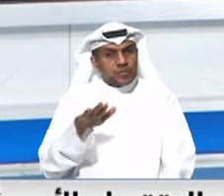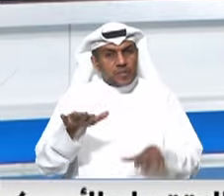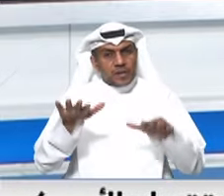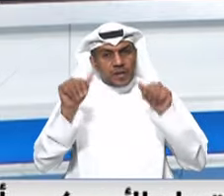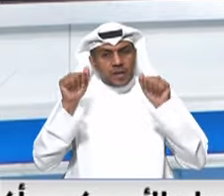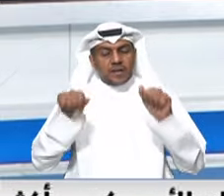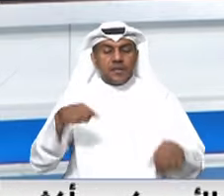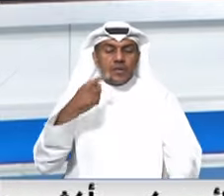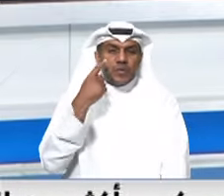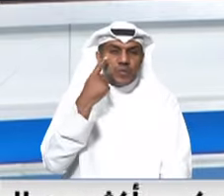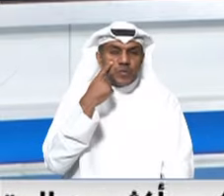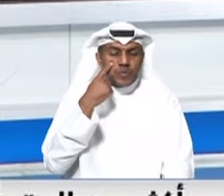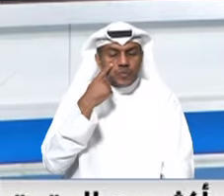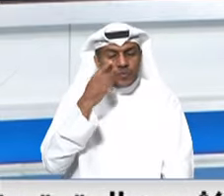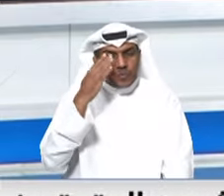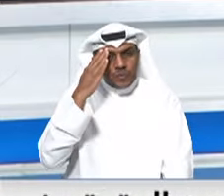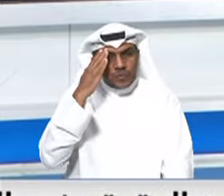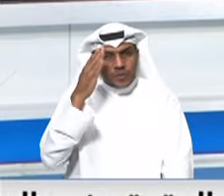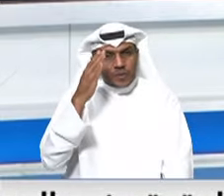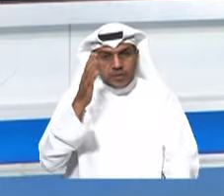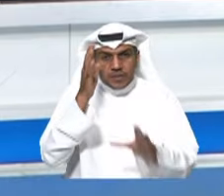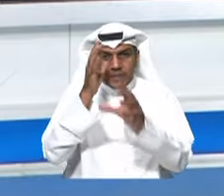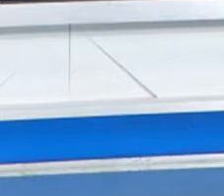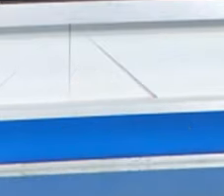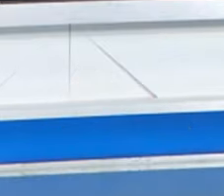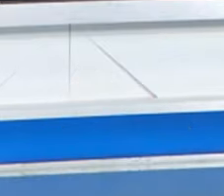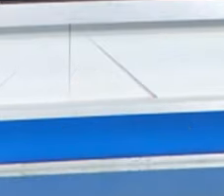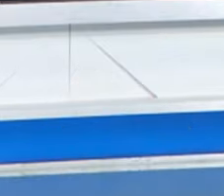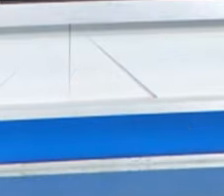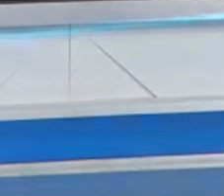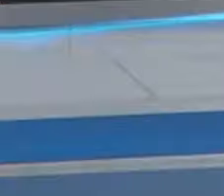والان نعود للطرف الاخر من الاستديو لاستكمال النشره